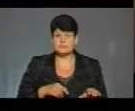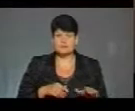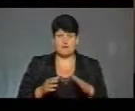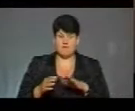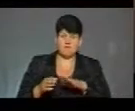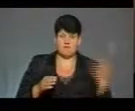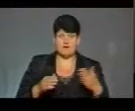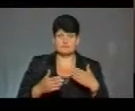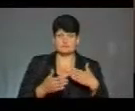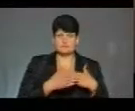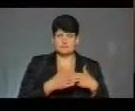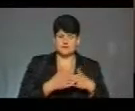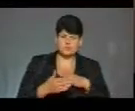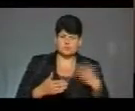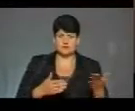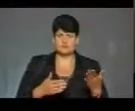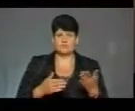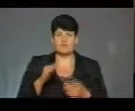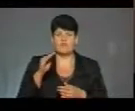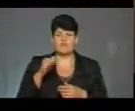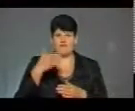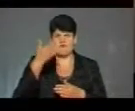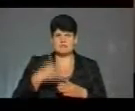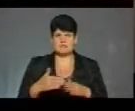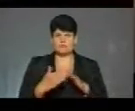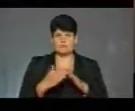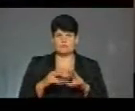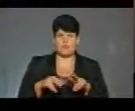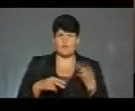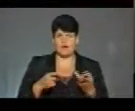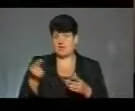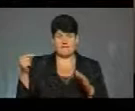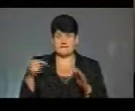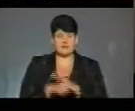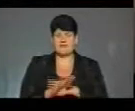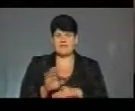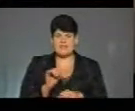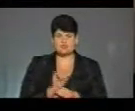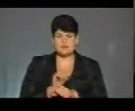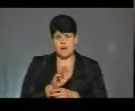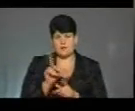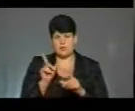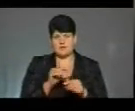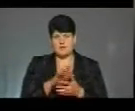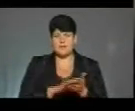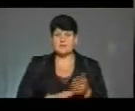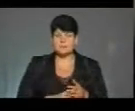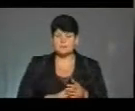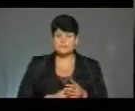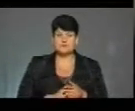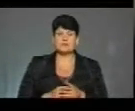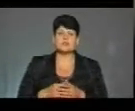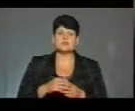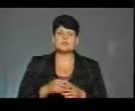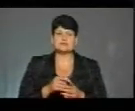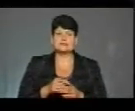будинку рульом і потім впав. Вона втекла, не зупинилася, поїхала далі. Черговий